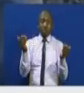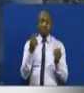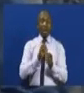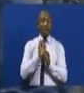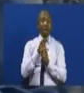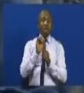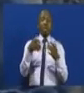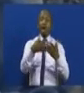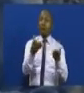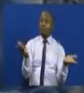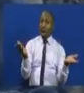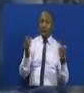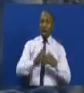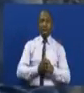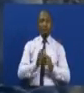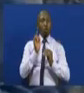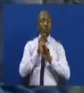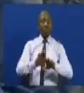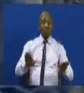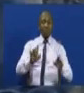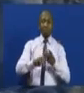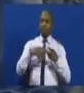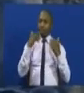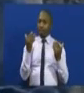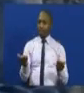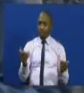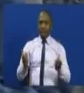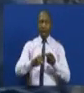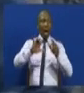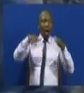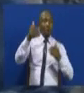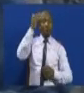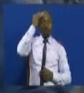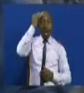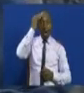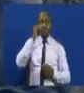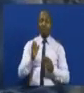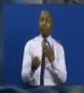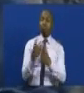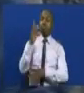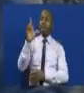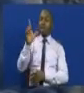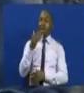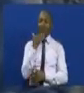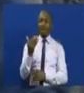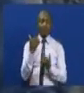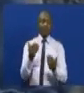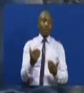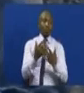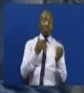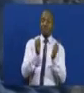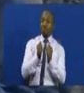au uko asymptomatic. Kwa maana hiyo huwezi ukajua utaugua lini. Ni heri tu, kwa sababu hivi